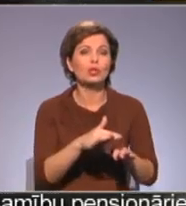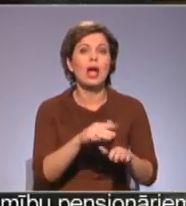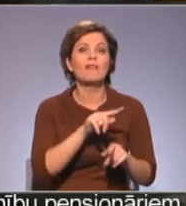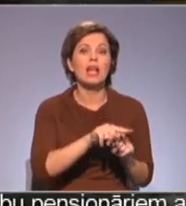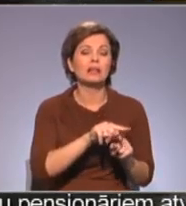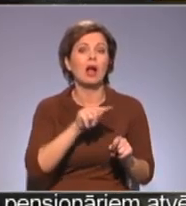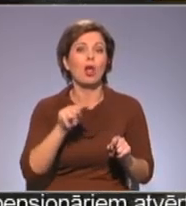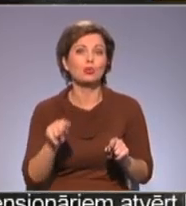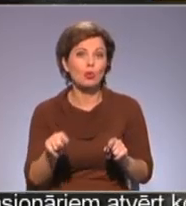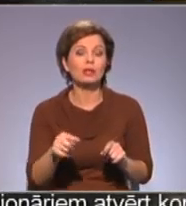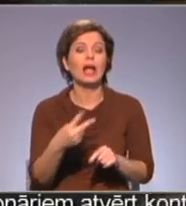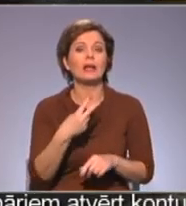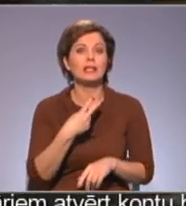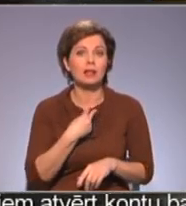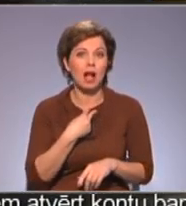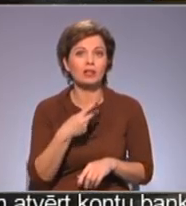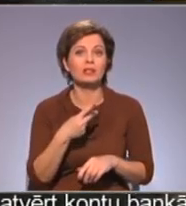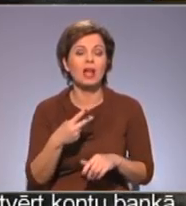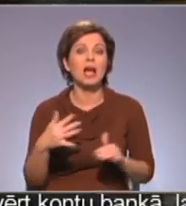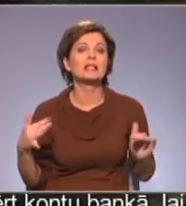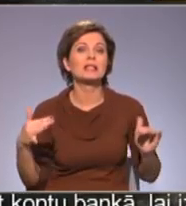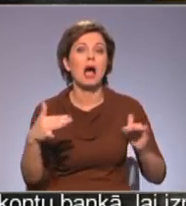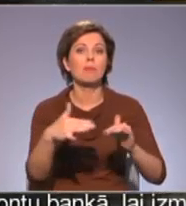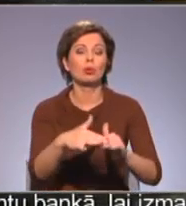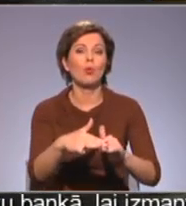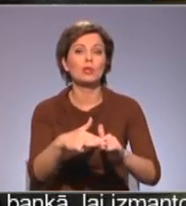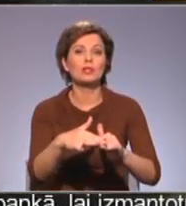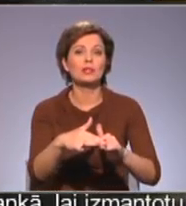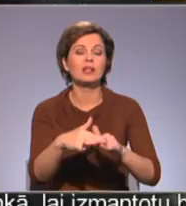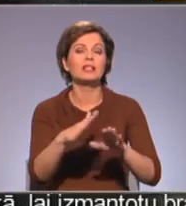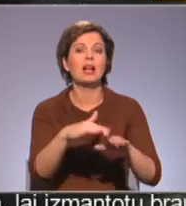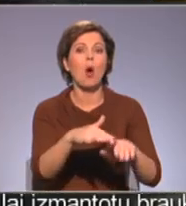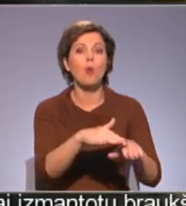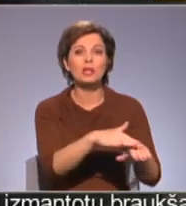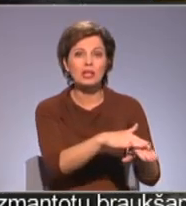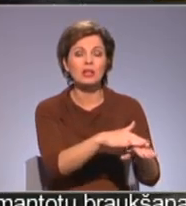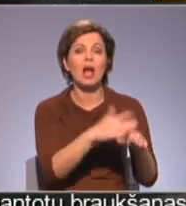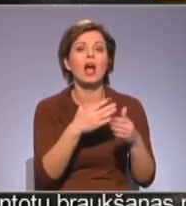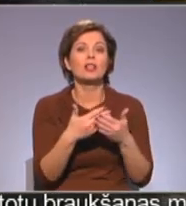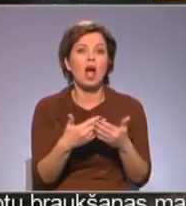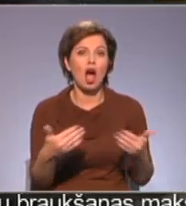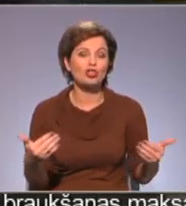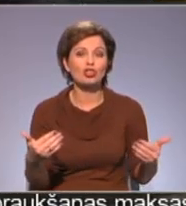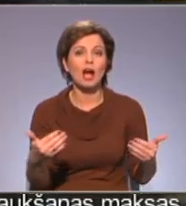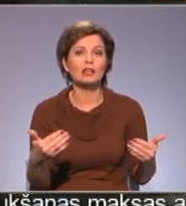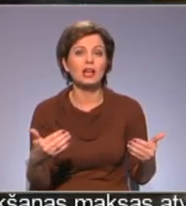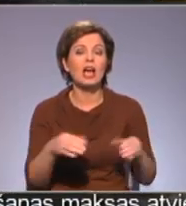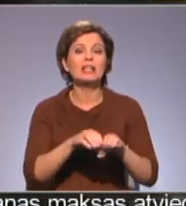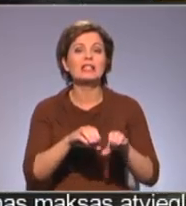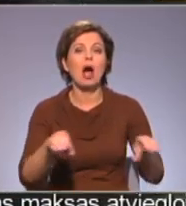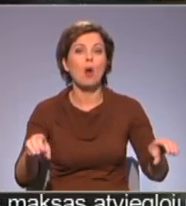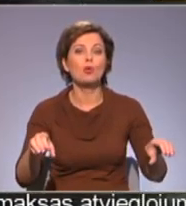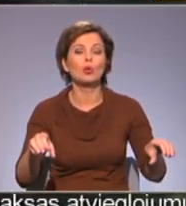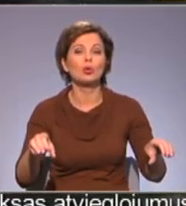līdz otram, bet izrādās, ka tur saplūst vesela virkne strautiņu, arī dažādu cauruļu